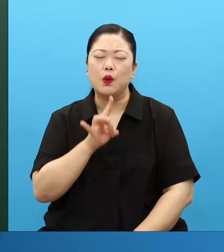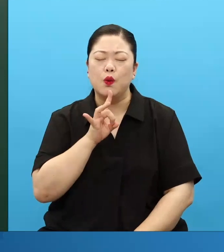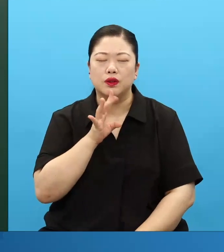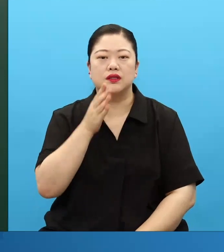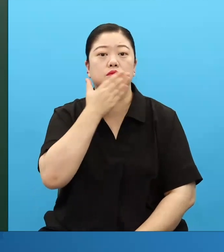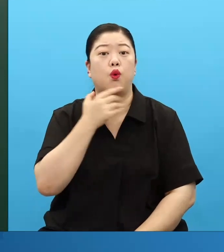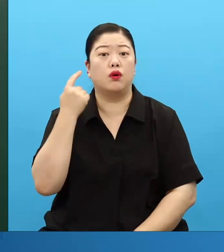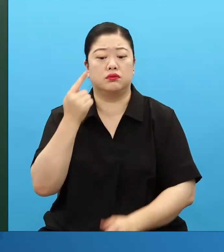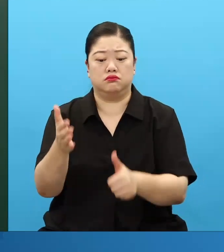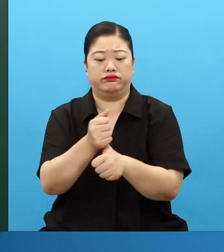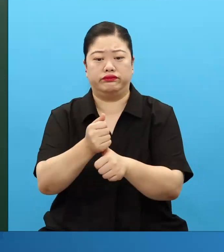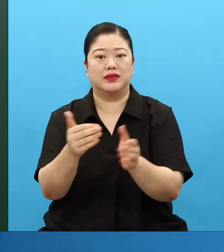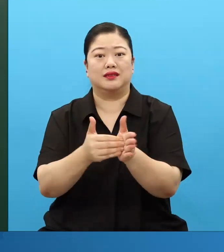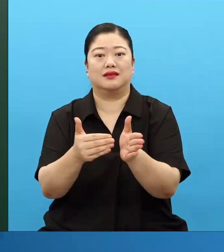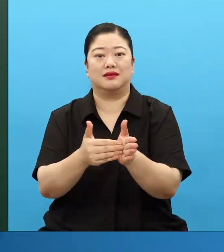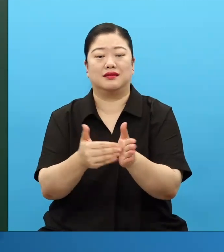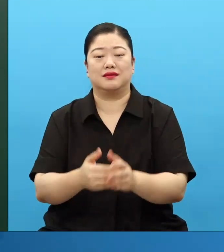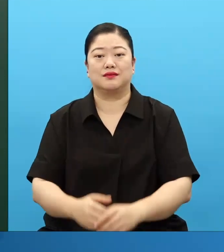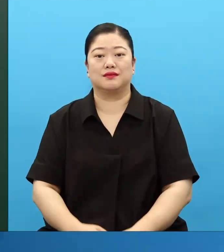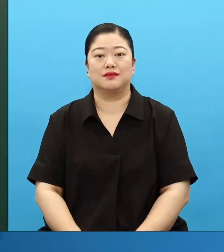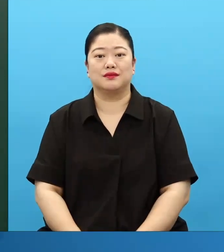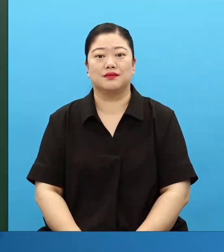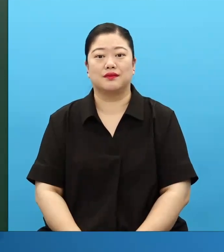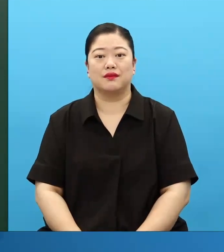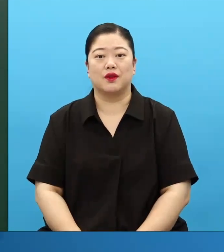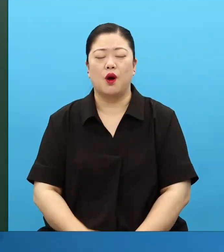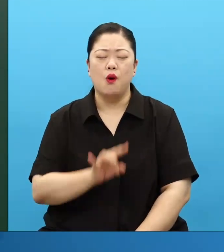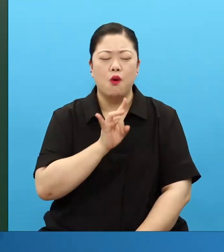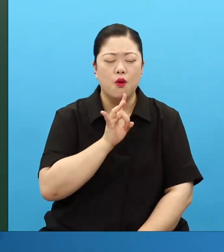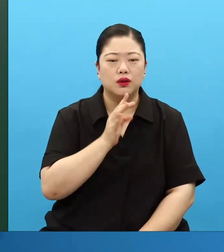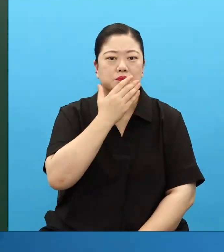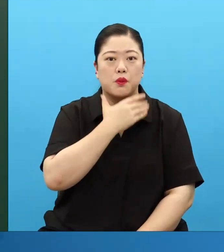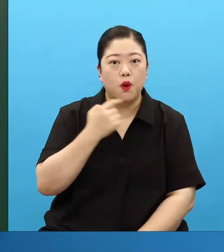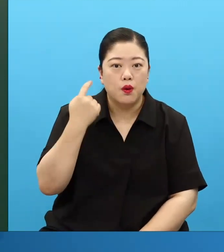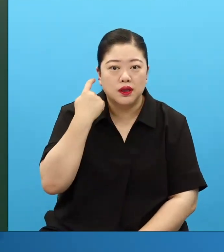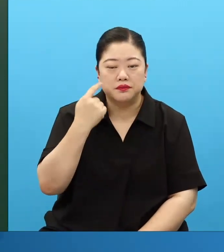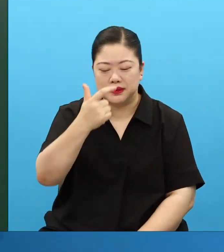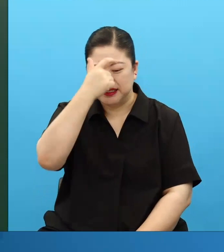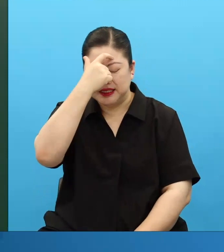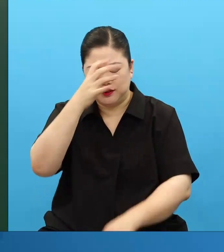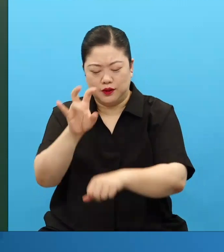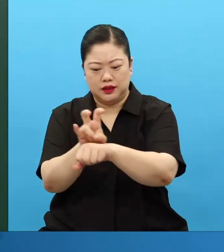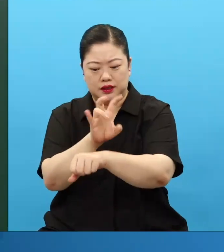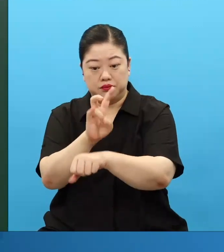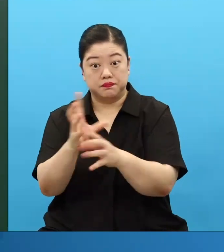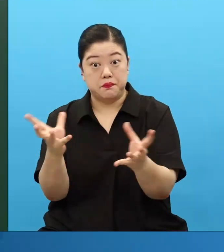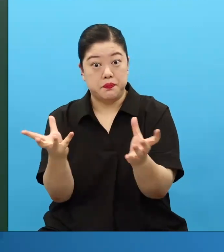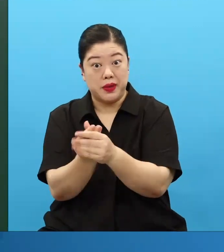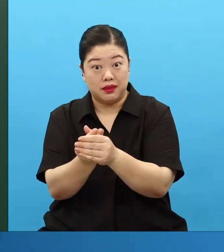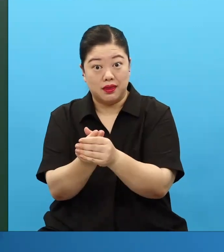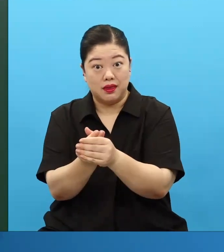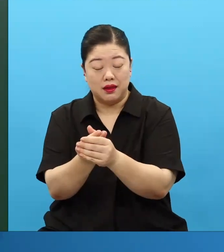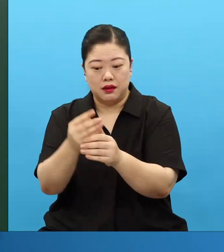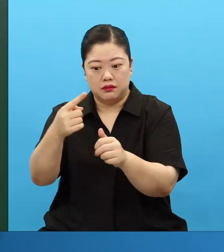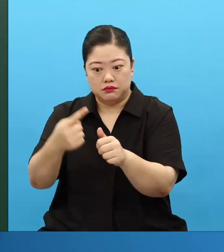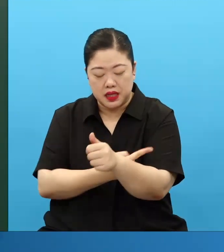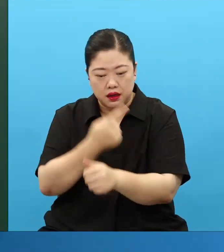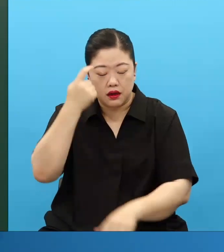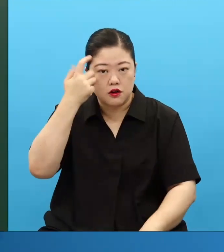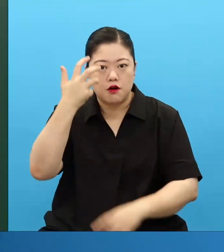continued to open. 1000명 일어날 때까지 우리 중직자들이 전혀 안 따라오는 거예요. Until we reached